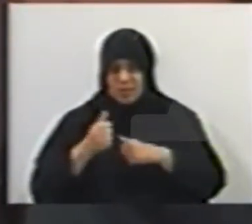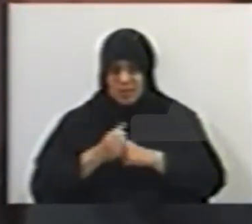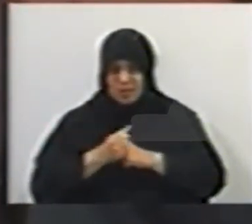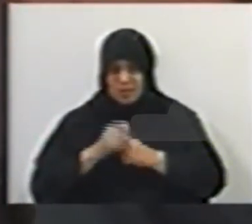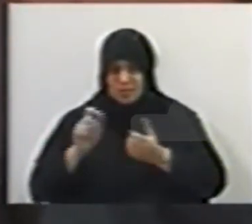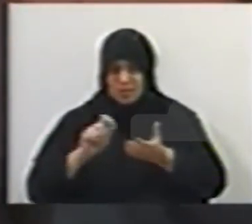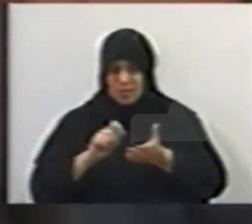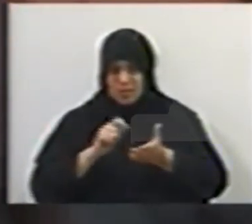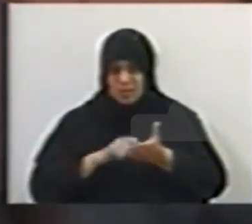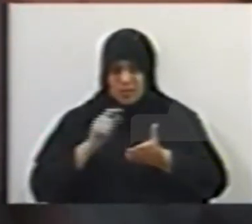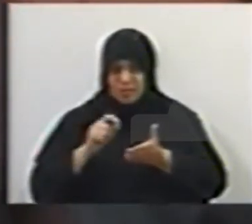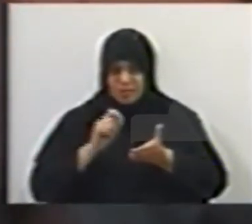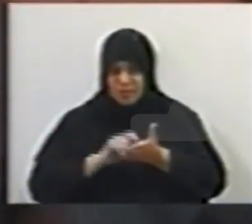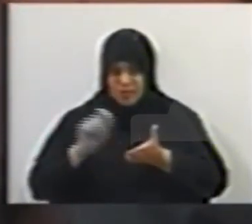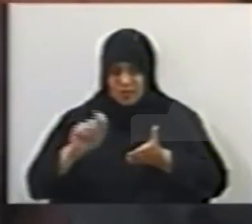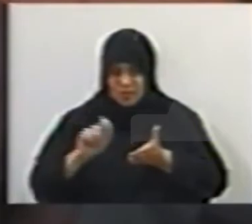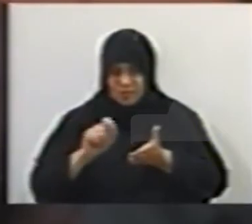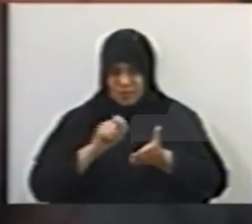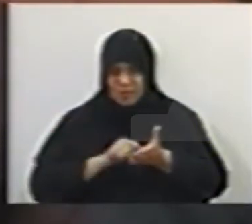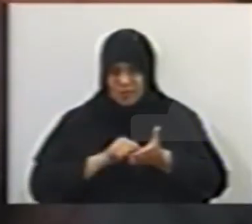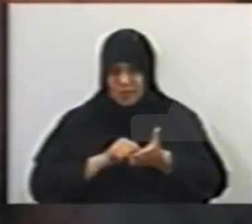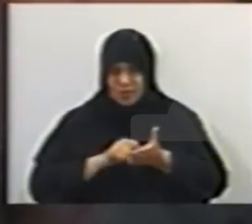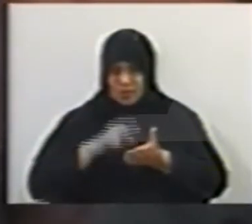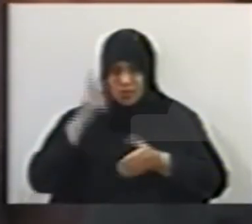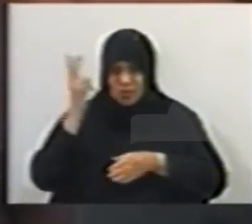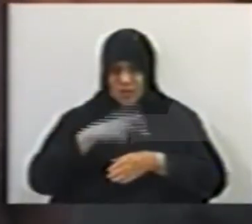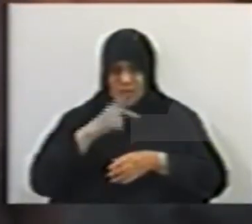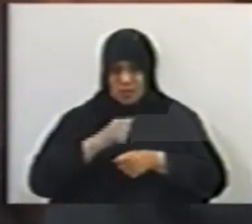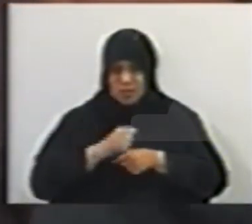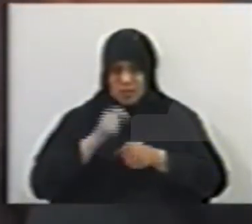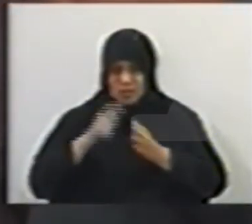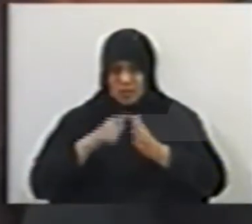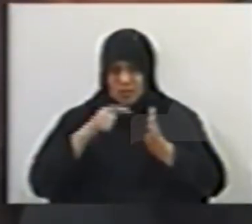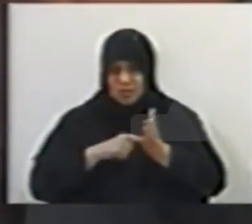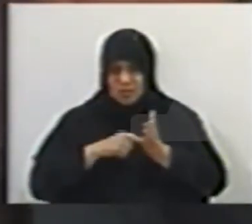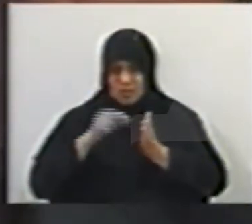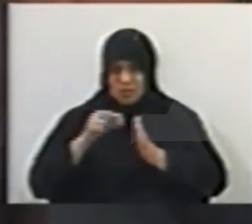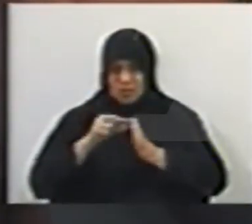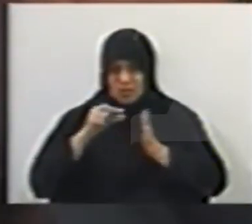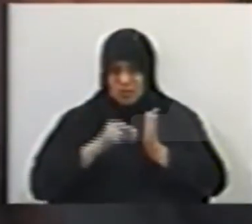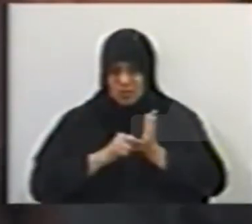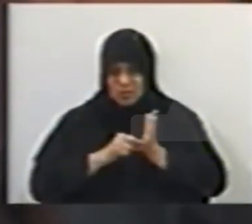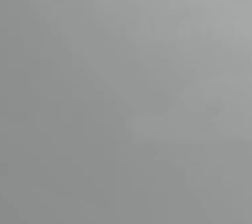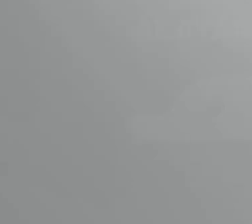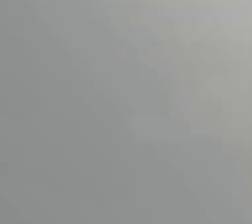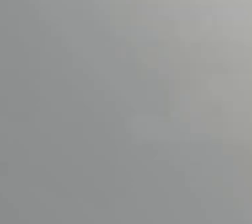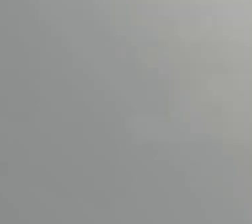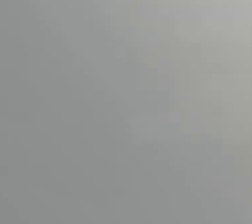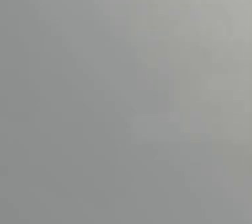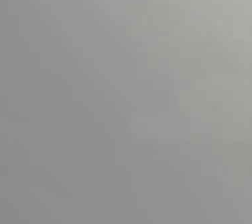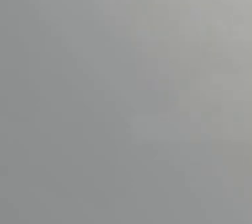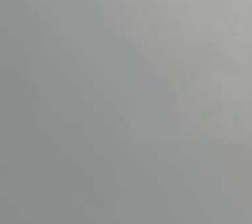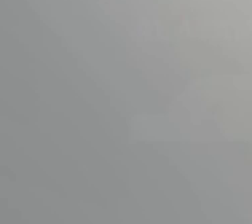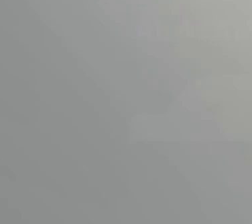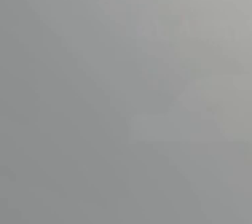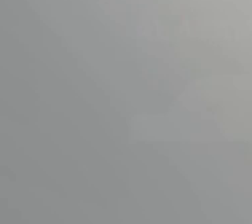والتشريعية والتنفيذية والقضائية ويعترف بقوانينها ودستورها وبين من لا يعترف؟